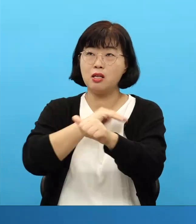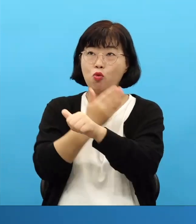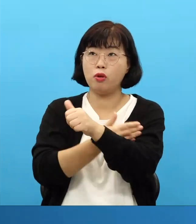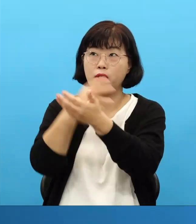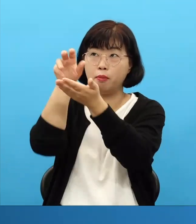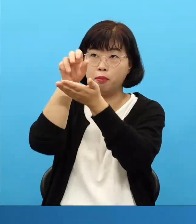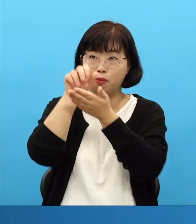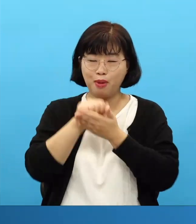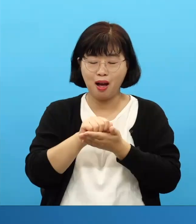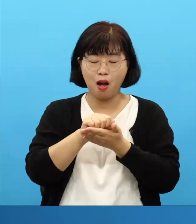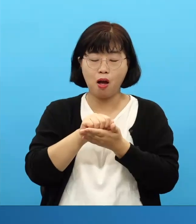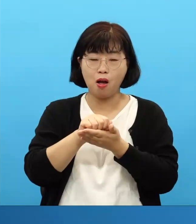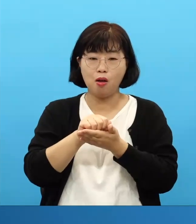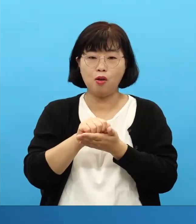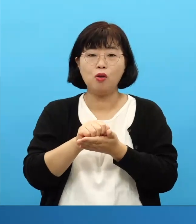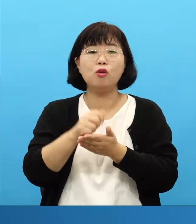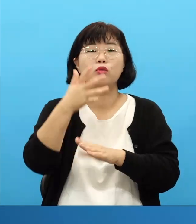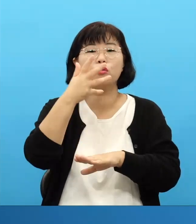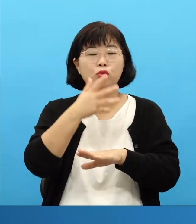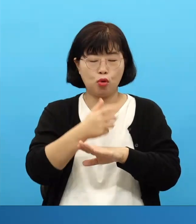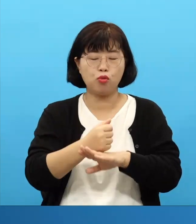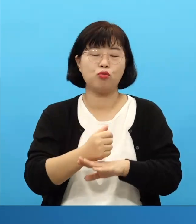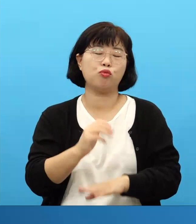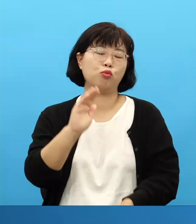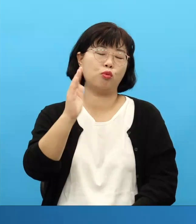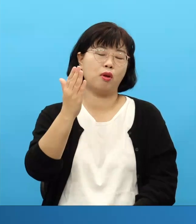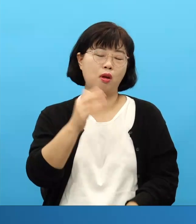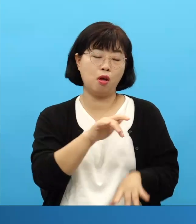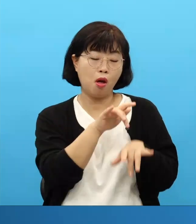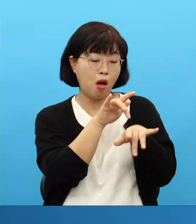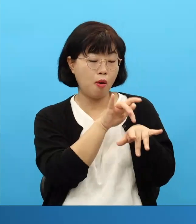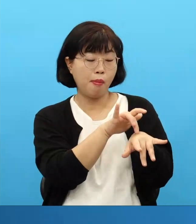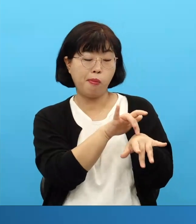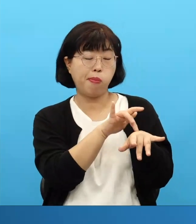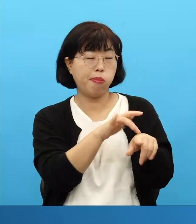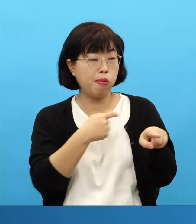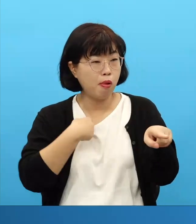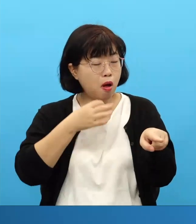잡은 자들이 세상 움직이는 게 보이잖아요. More importantly, you see